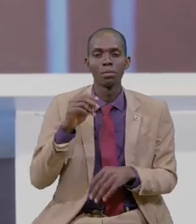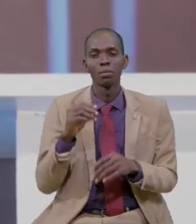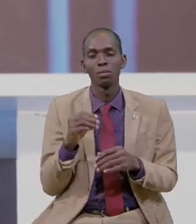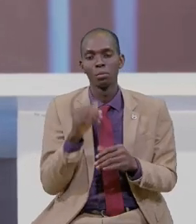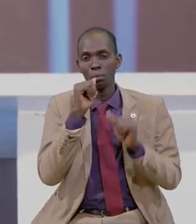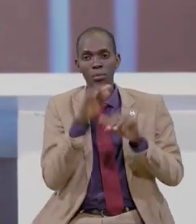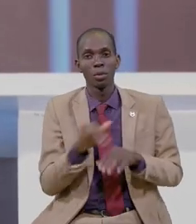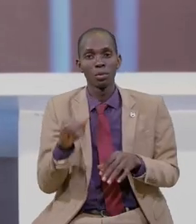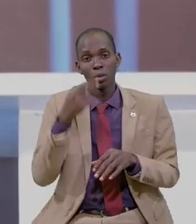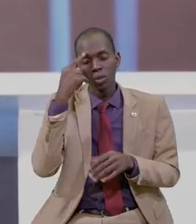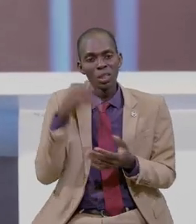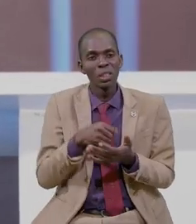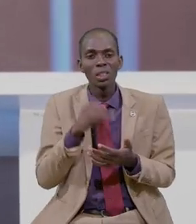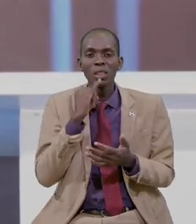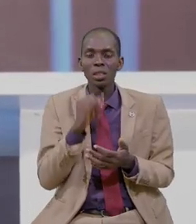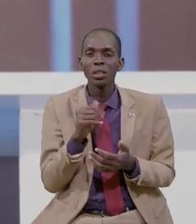Parce que